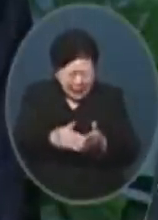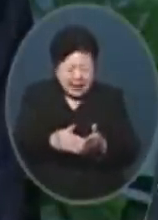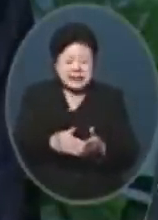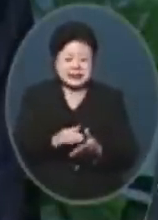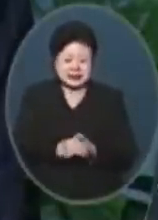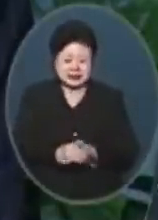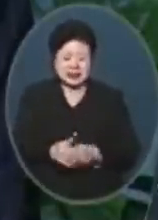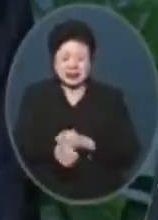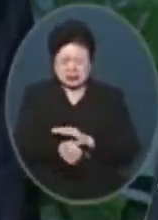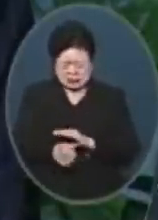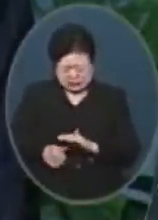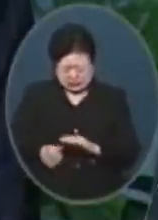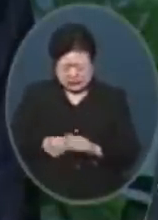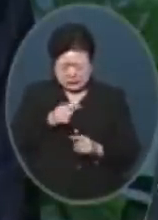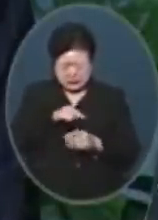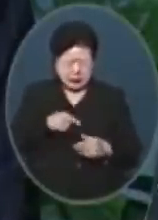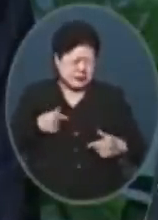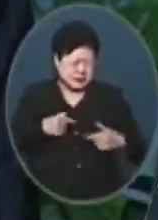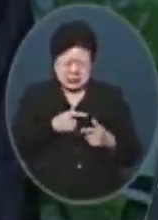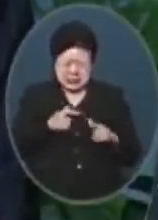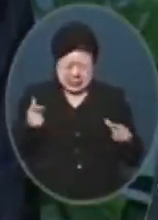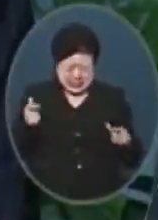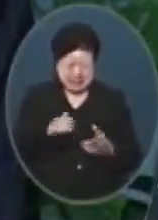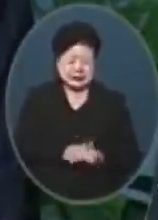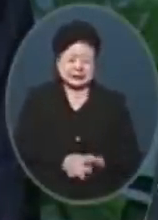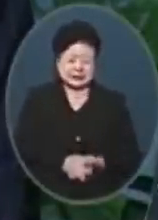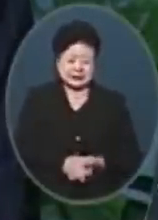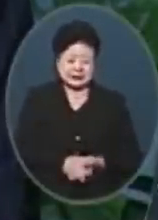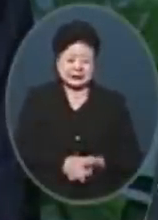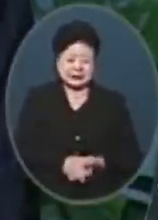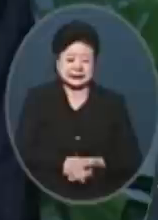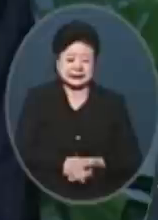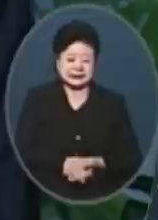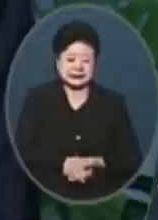뒤로 물러가면 내 마음이 기뻐하지 않으리라 했었습니다.